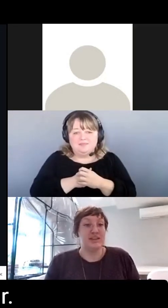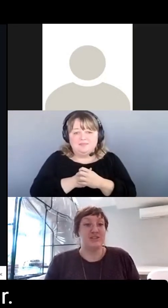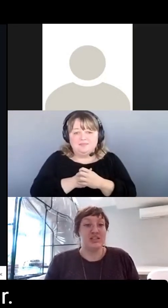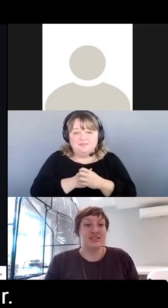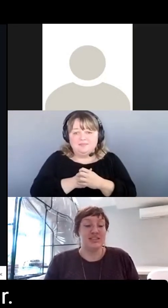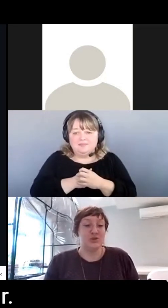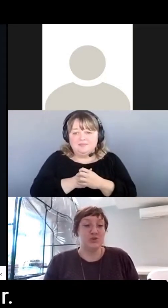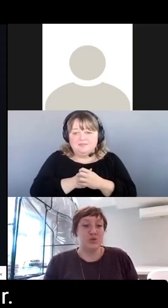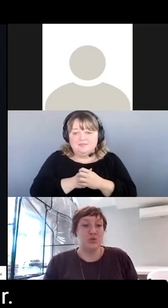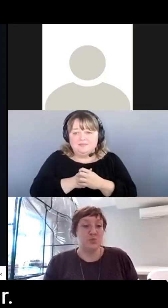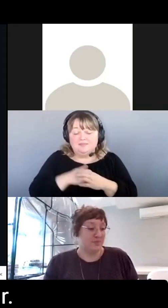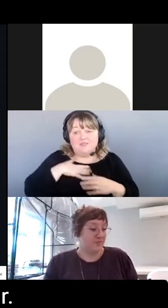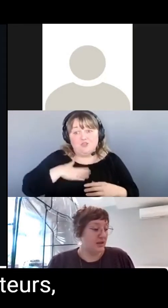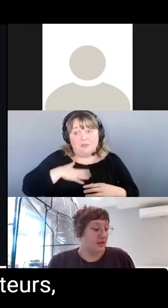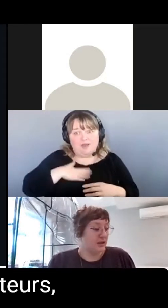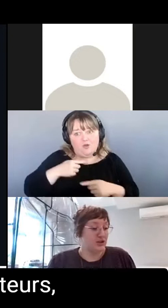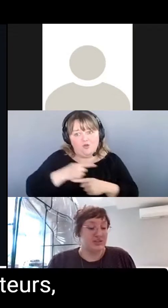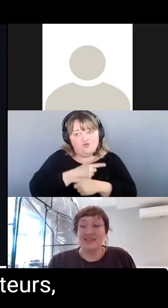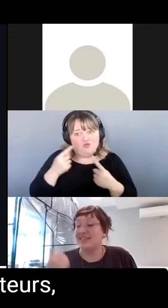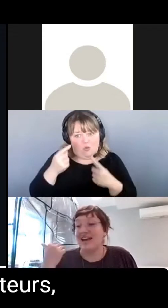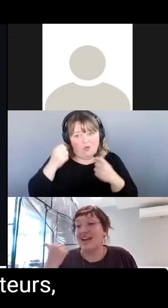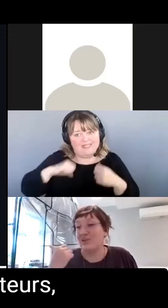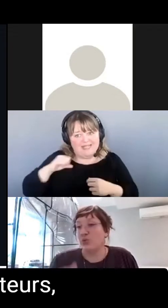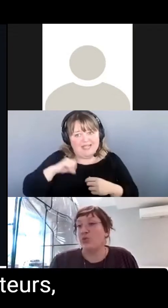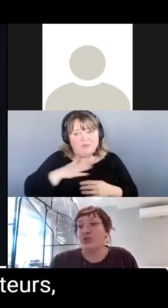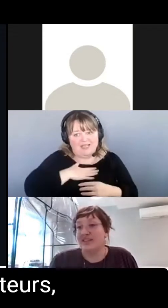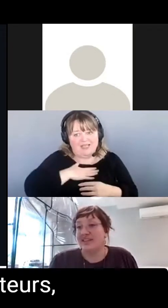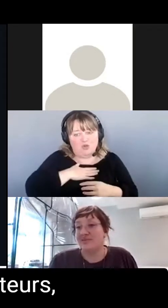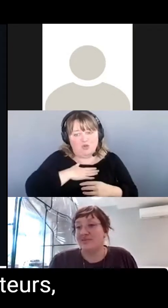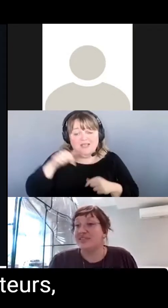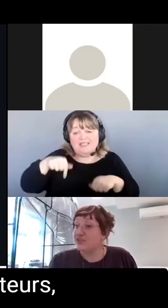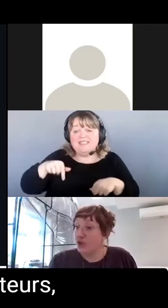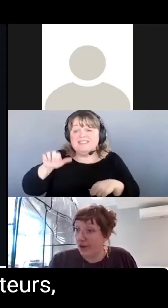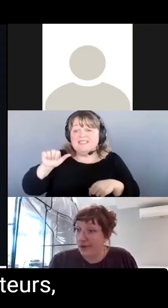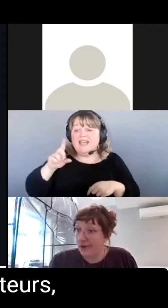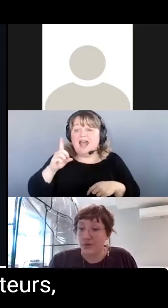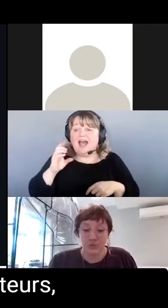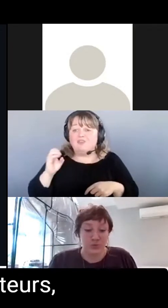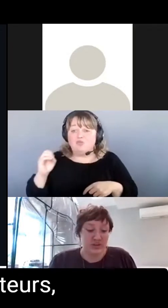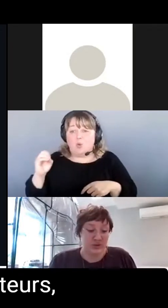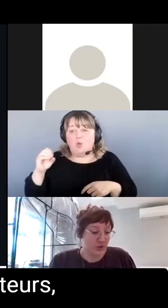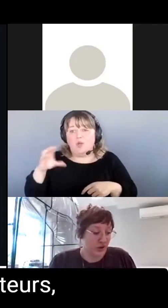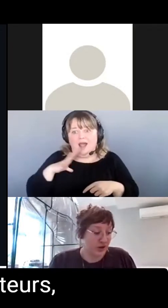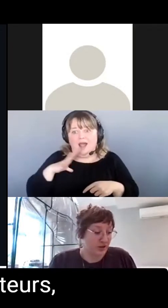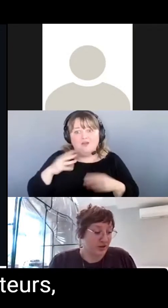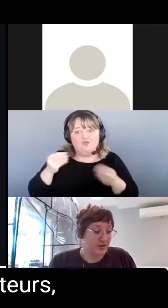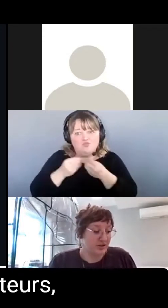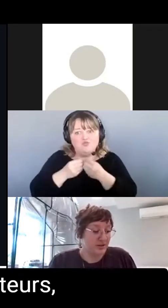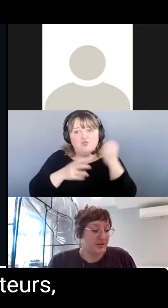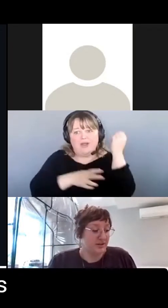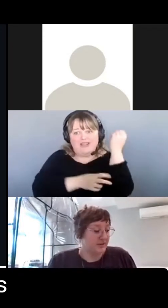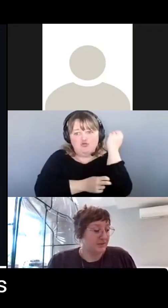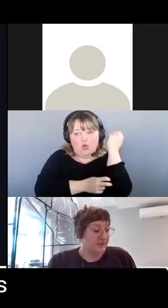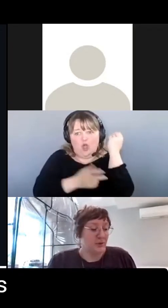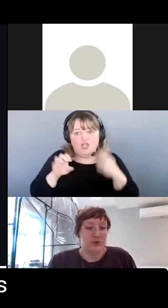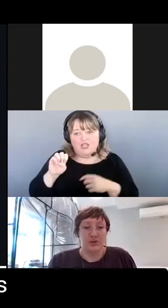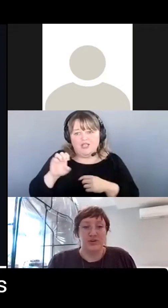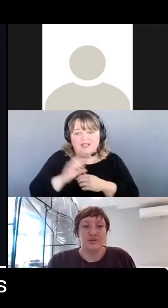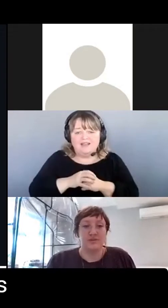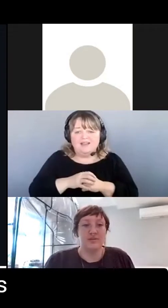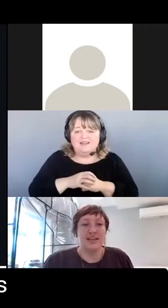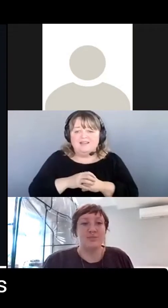Ça, j'aimerais ça l'essayer un jour. Je sais qu'ici, à l'ado, on a des visiteurs, on a beaucoup d'écureuils.